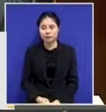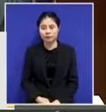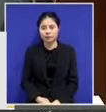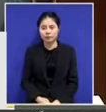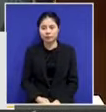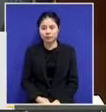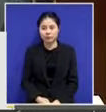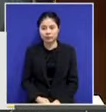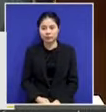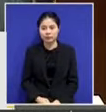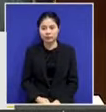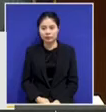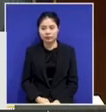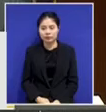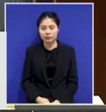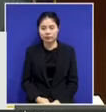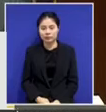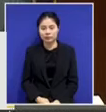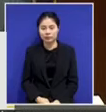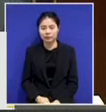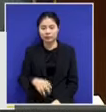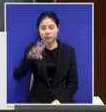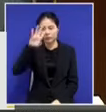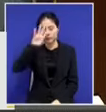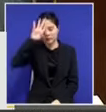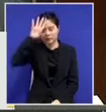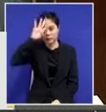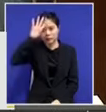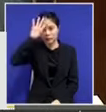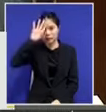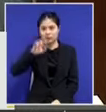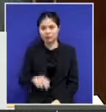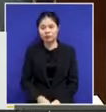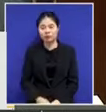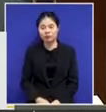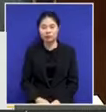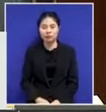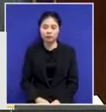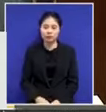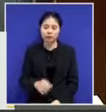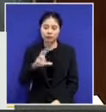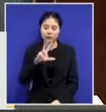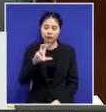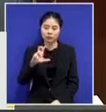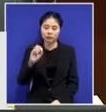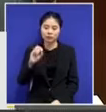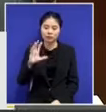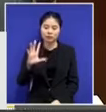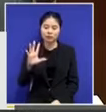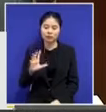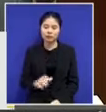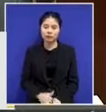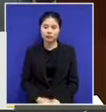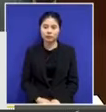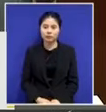ยเหลือ นายธนาธรจึงรุ่งเรืองกิจครับ 305นายประทวนสิทธิอํ